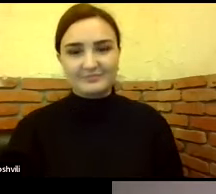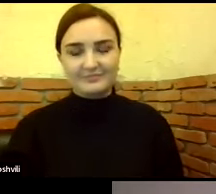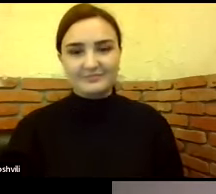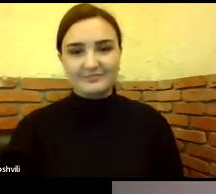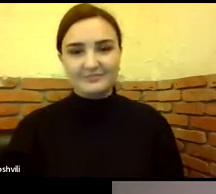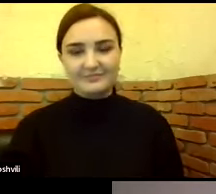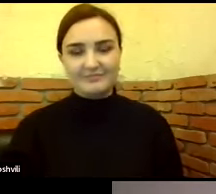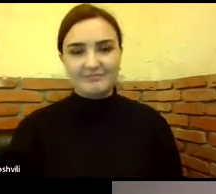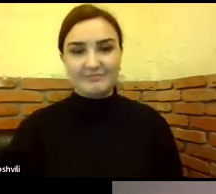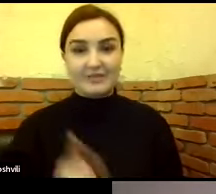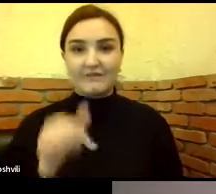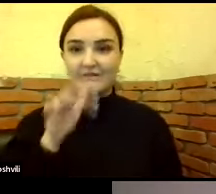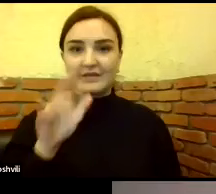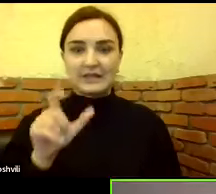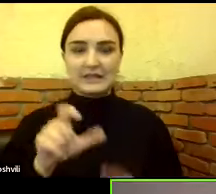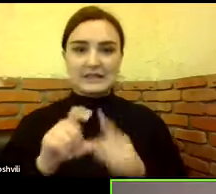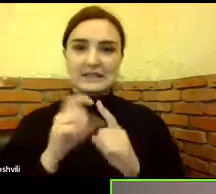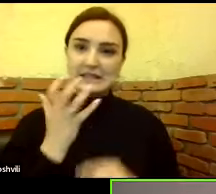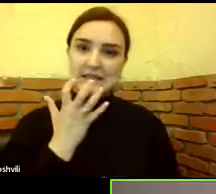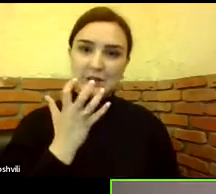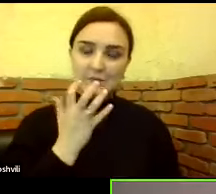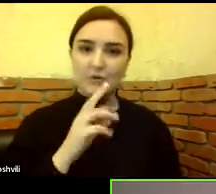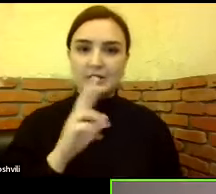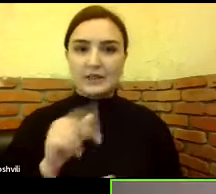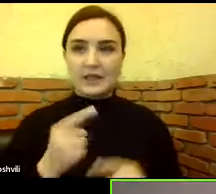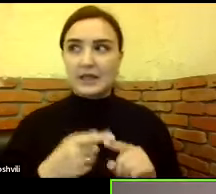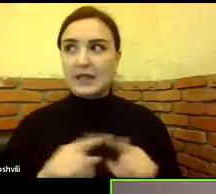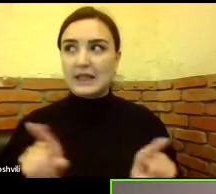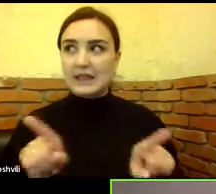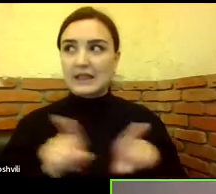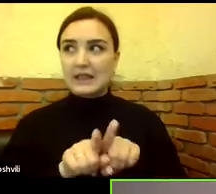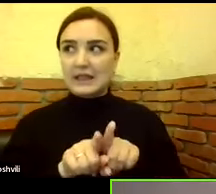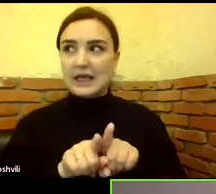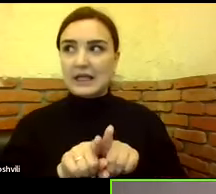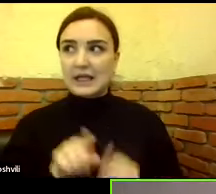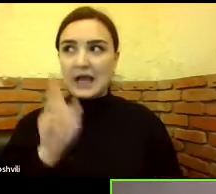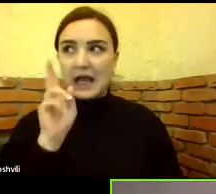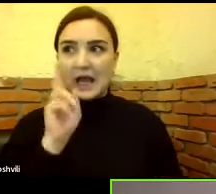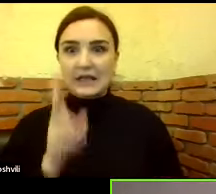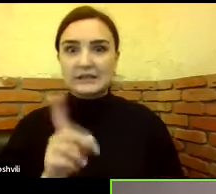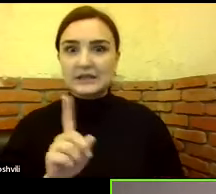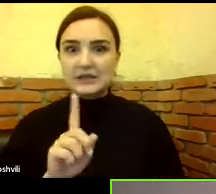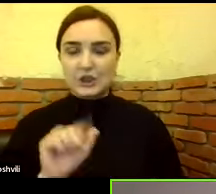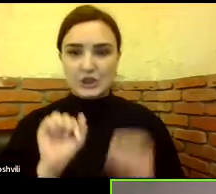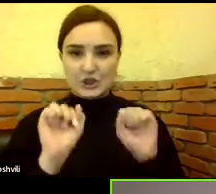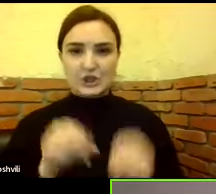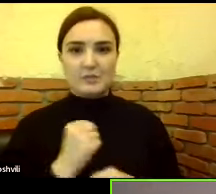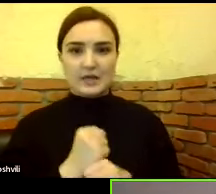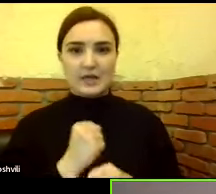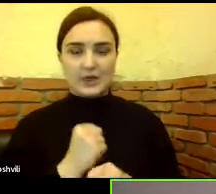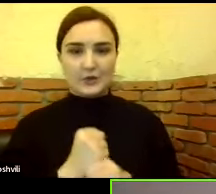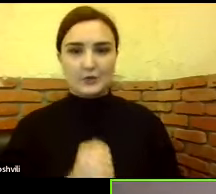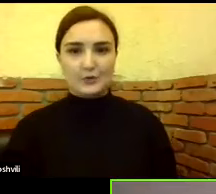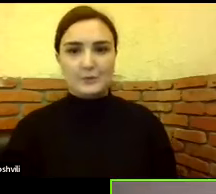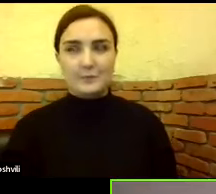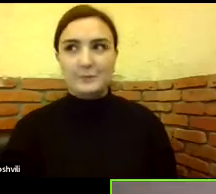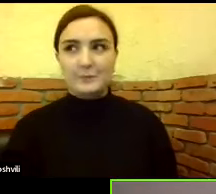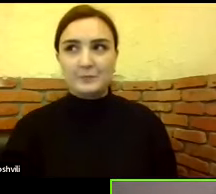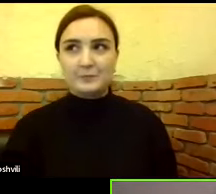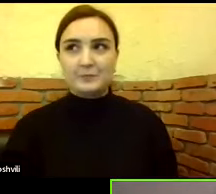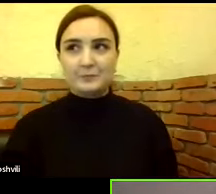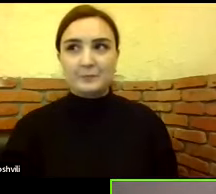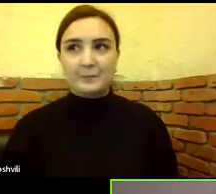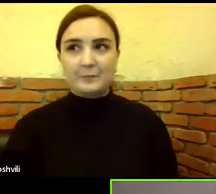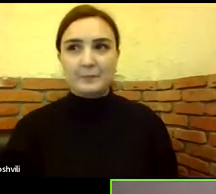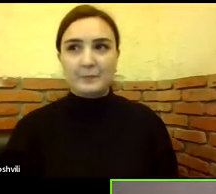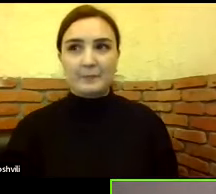ხო, რაღაცა თან სიტყვა და თან ის არის რომ აი არიცი რა შეიძლება რომ გააკეთო და როგორ